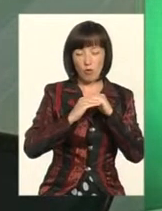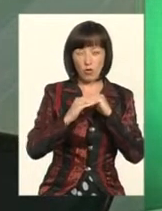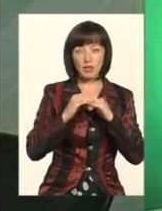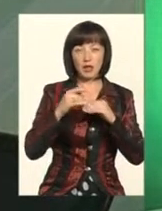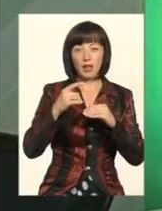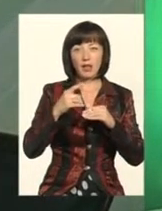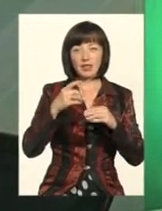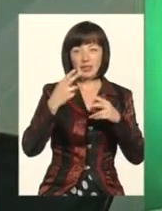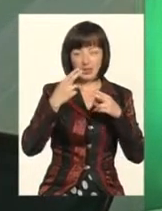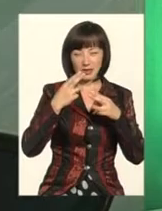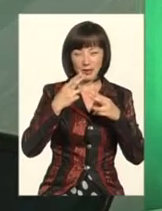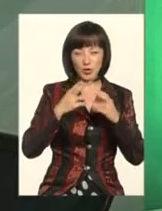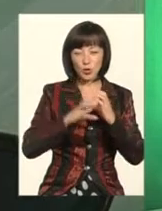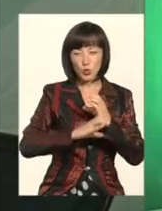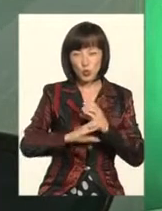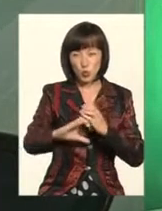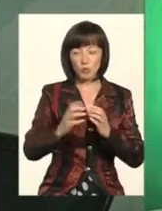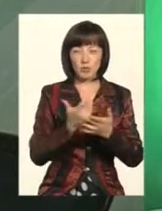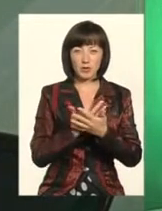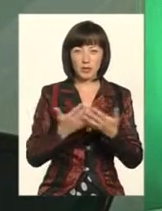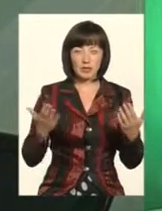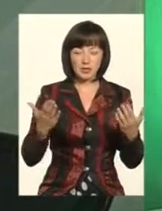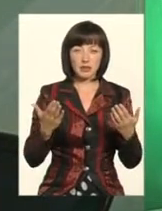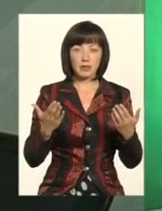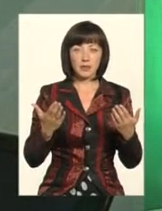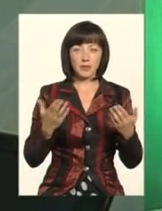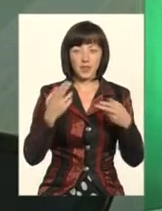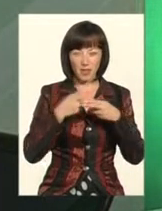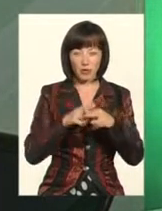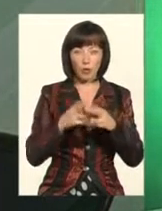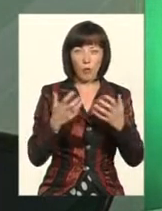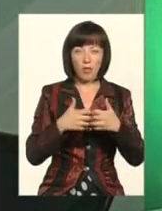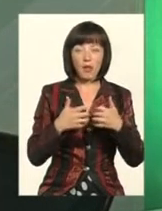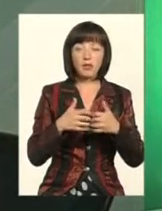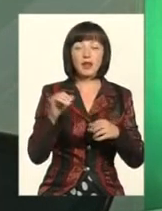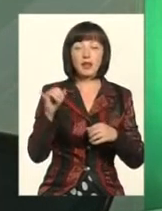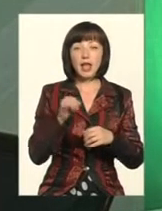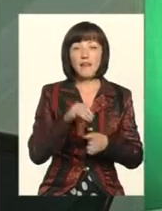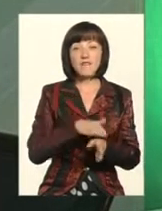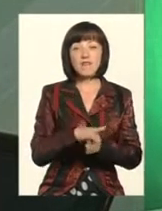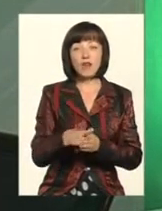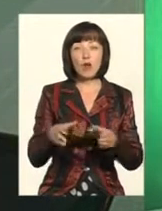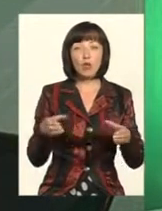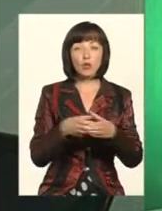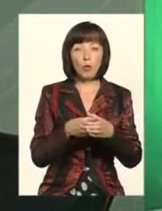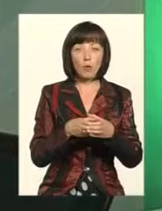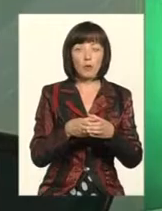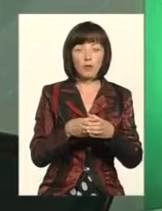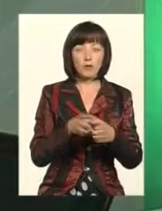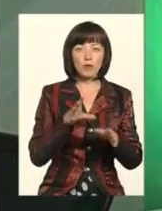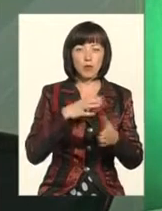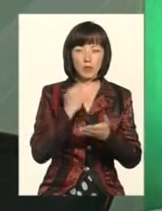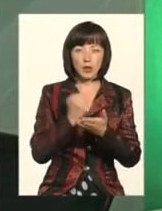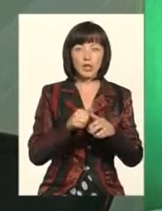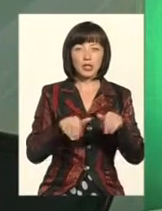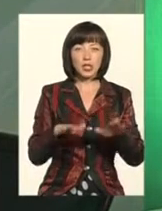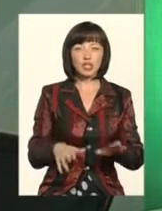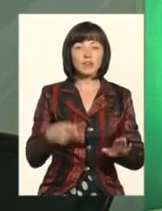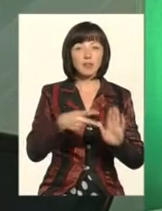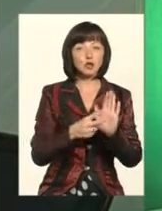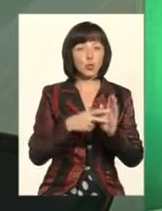обладнання. І крім того, виконкомом міської ради прийнято було рішення ще